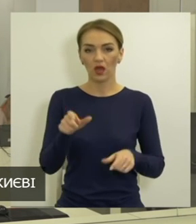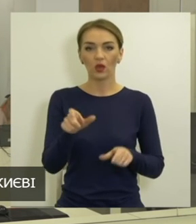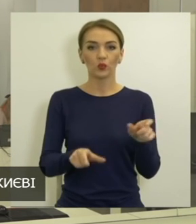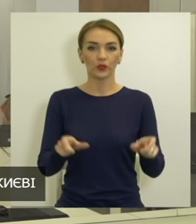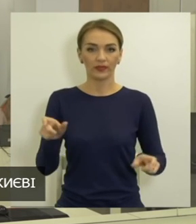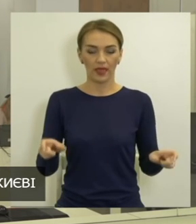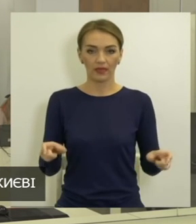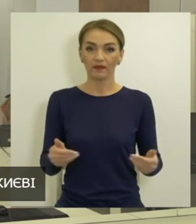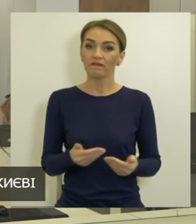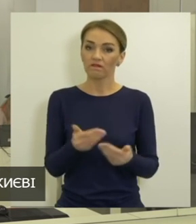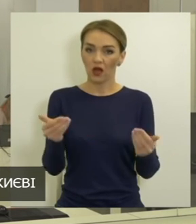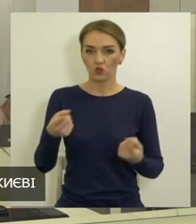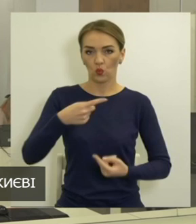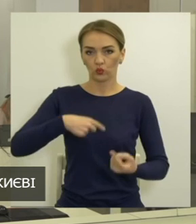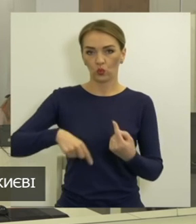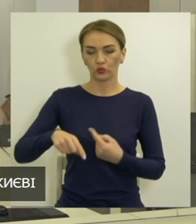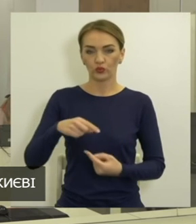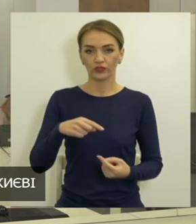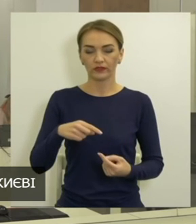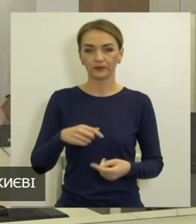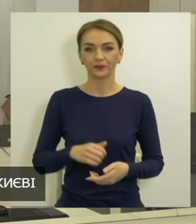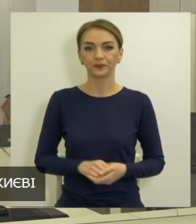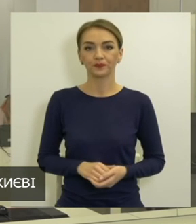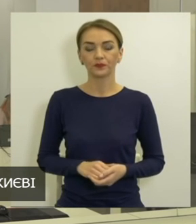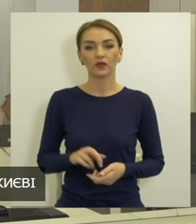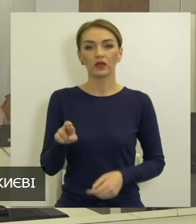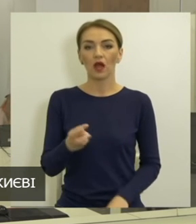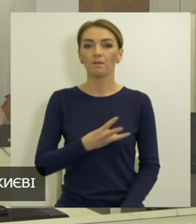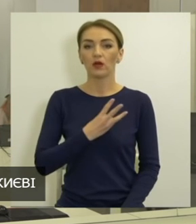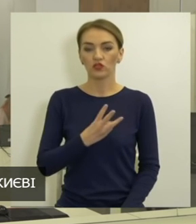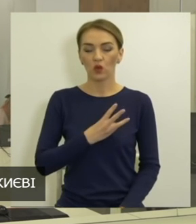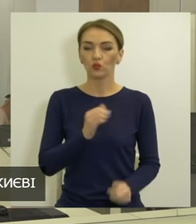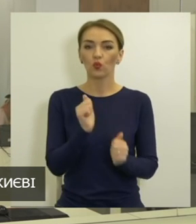людей, вас оточуючих. Я бажаю